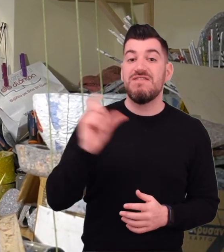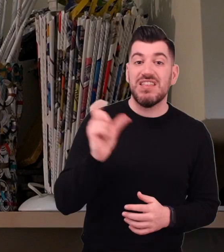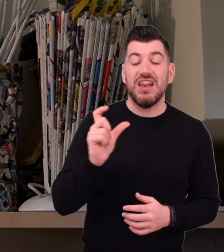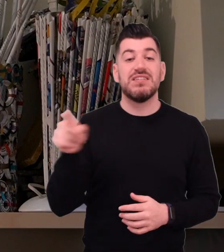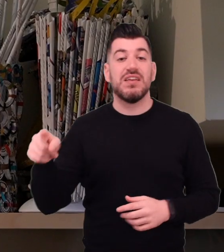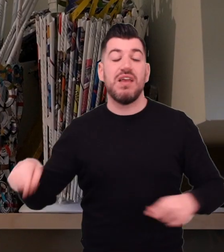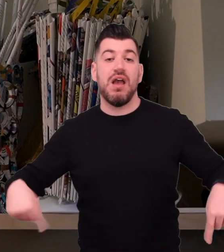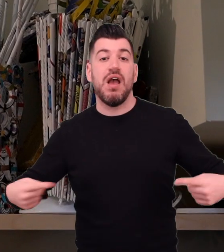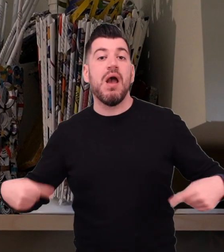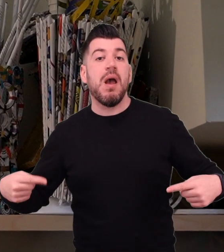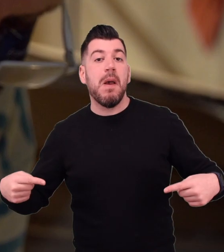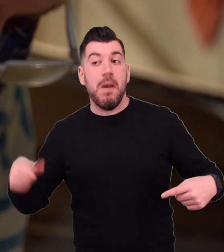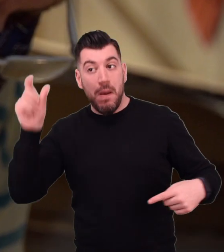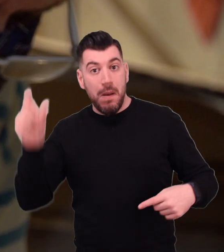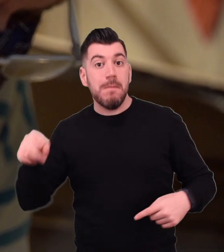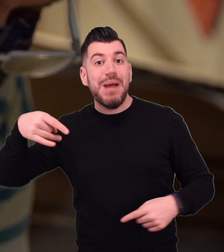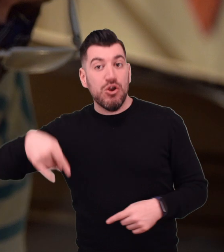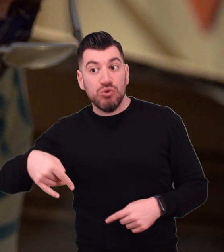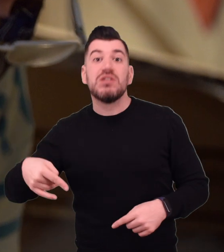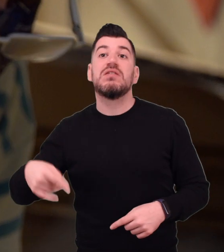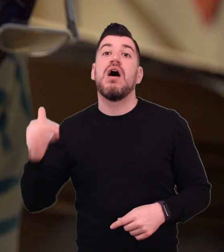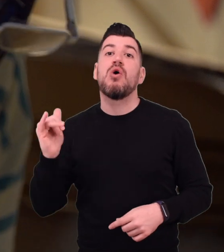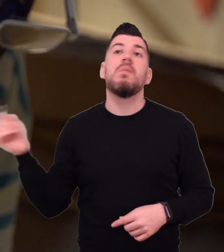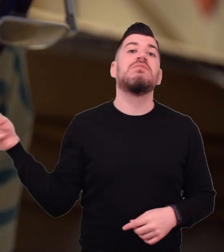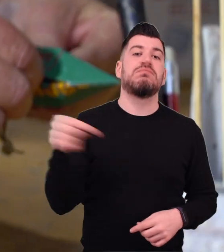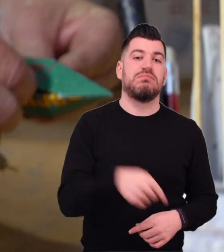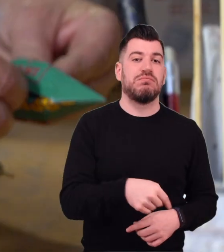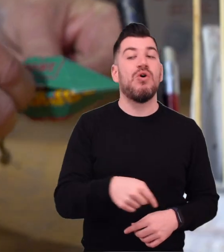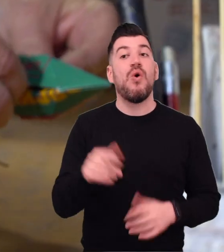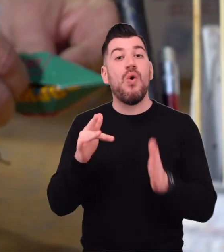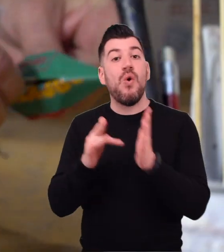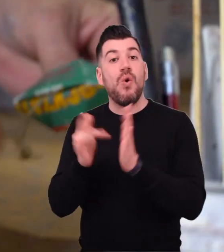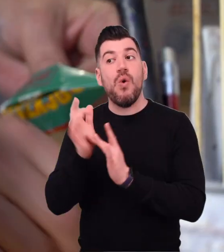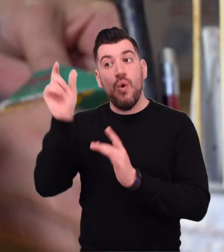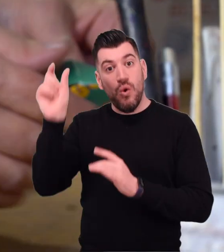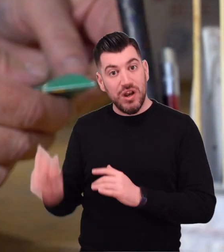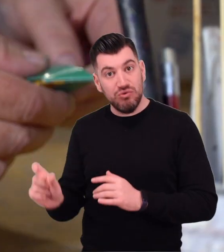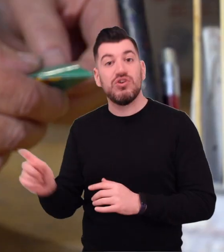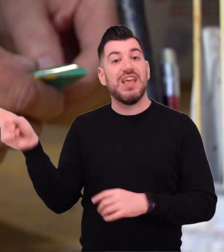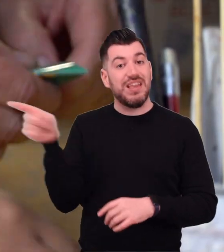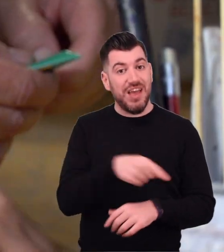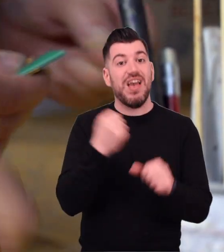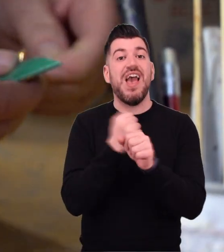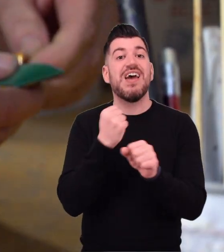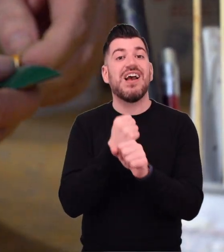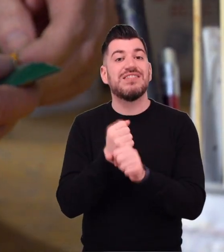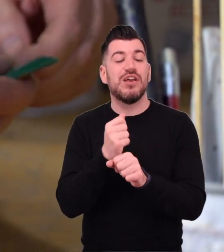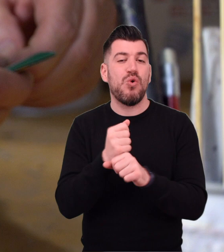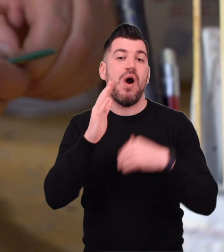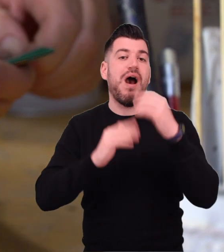Παναγιώτης ακόμα δεν είχαν φανεί, ο Χρήστος με ξενάγησε στο εργαστήριο του Σχεδία Art, όπου τα